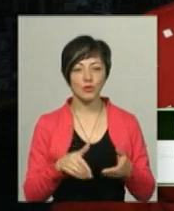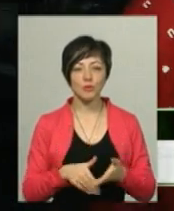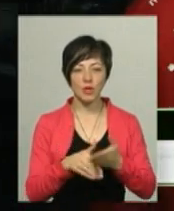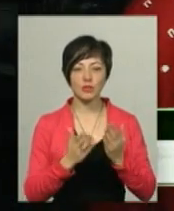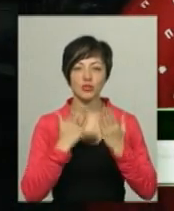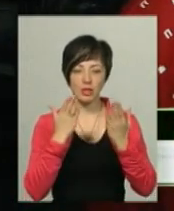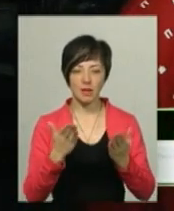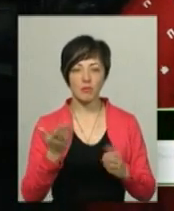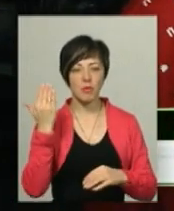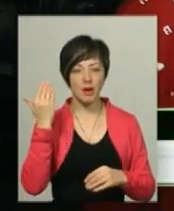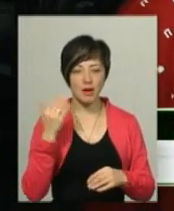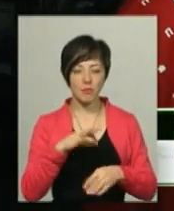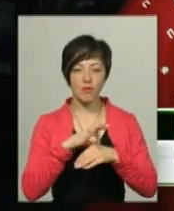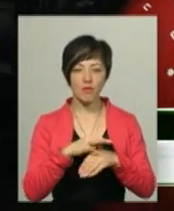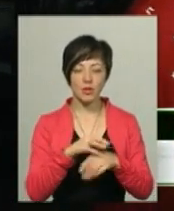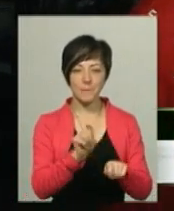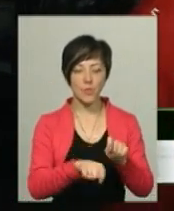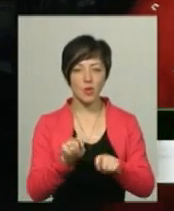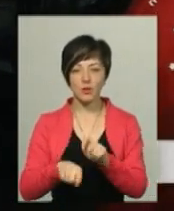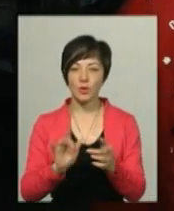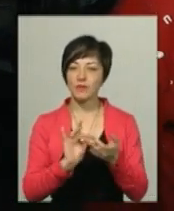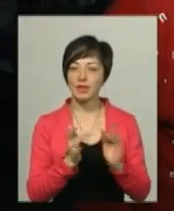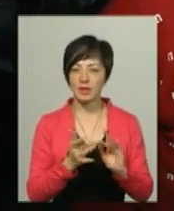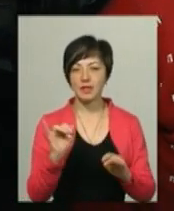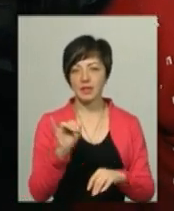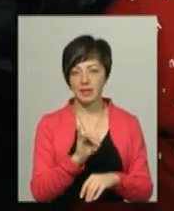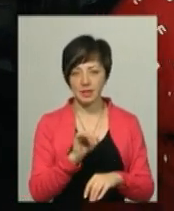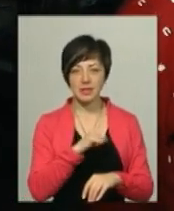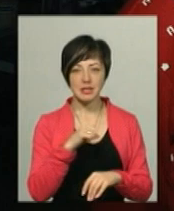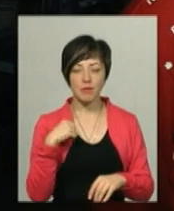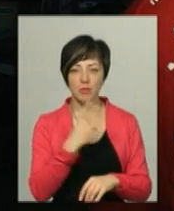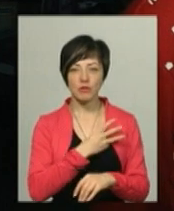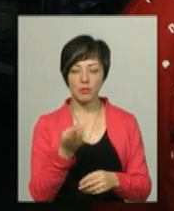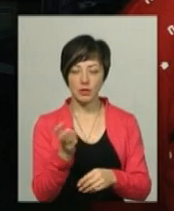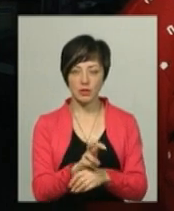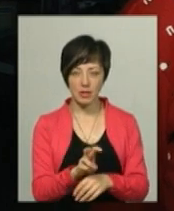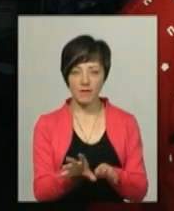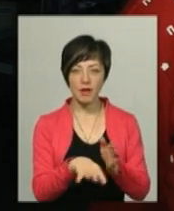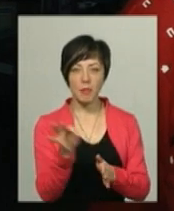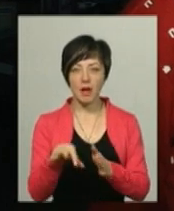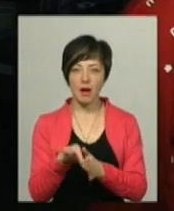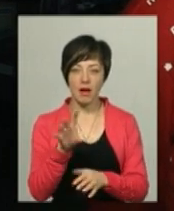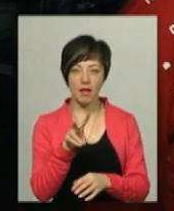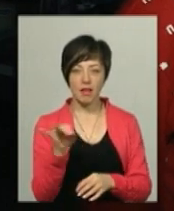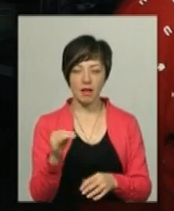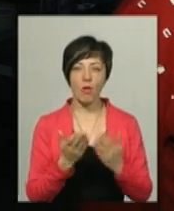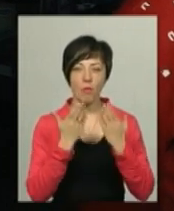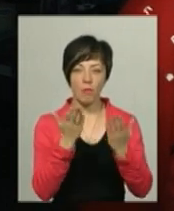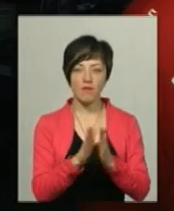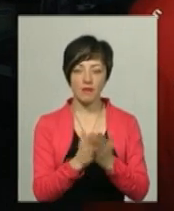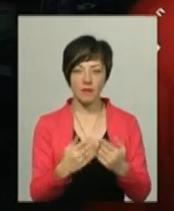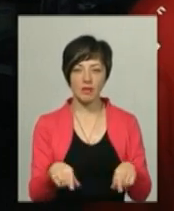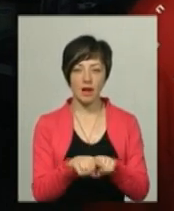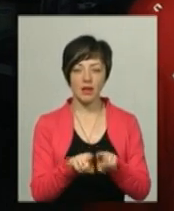читання. Ми попередньо проводили моніторинг в інтернеті, і самі бажаючі, які сьогодні пришив, вони вибирали ці оповідання. І ми в